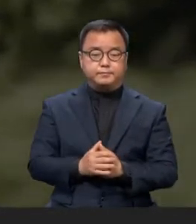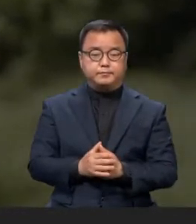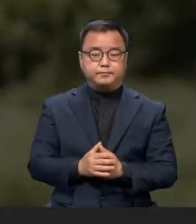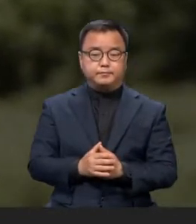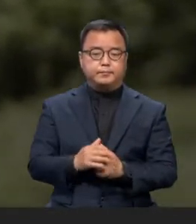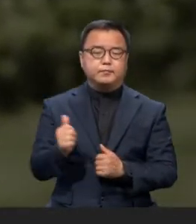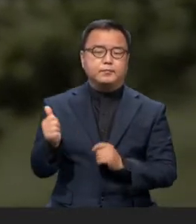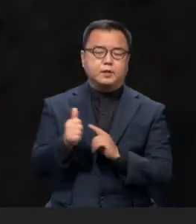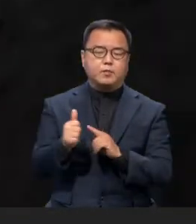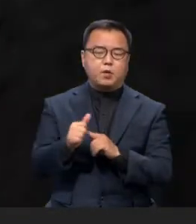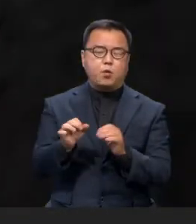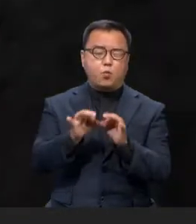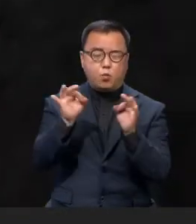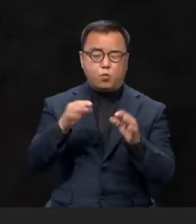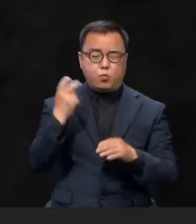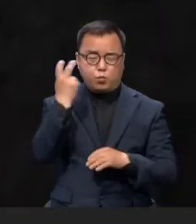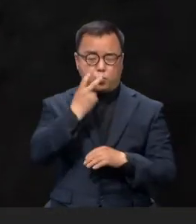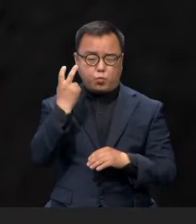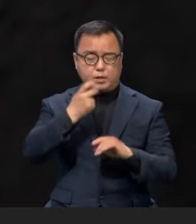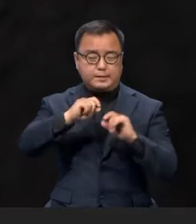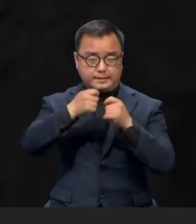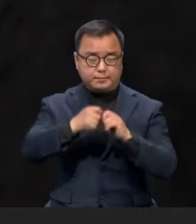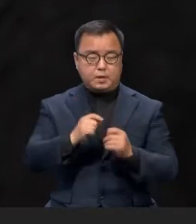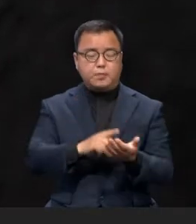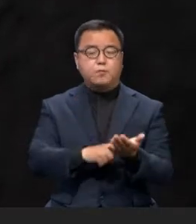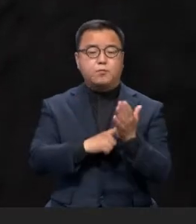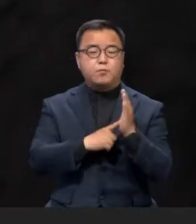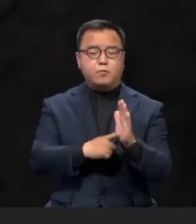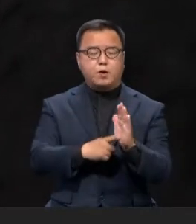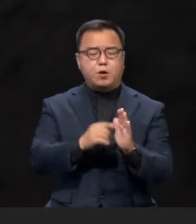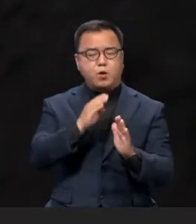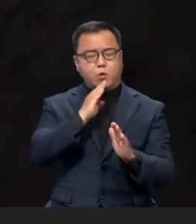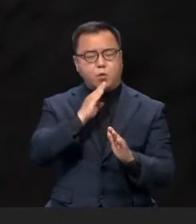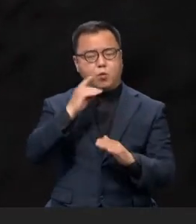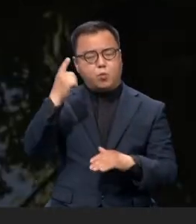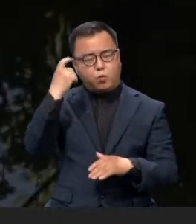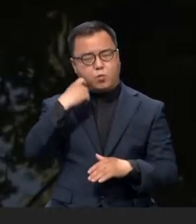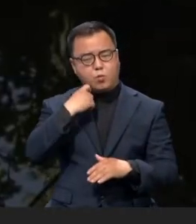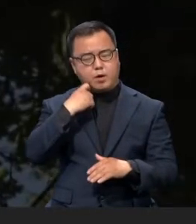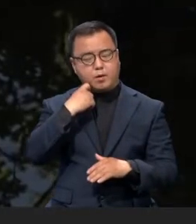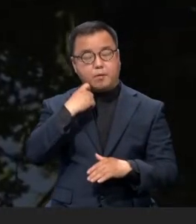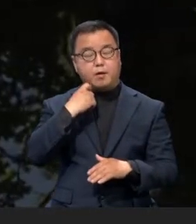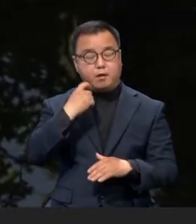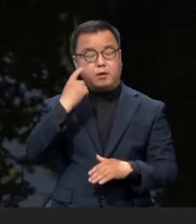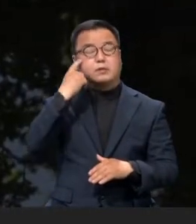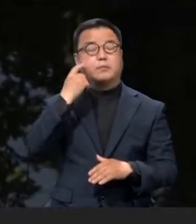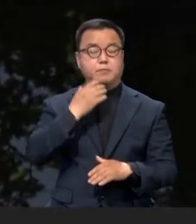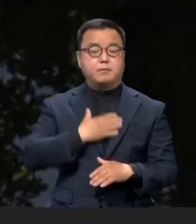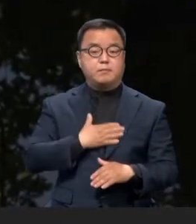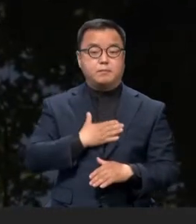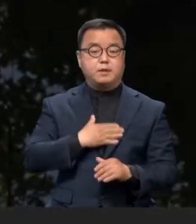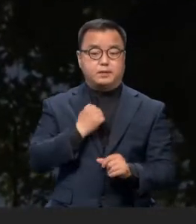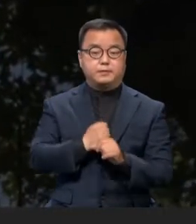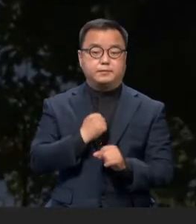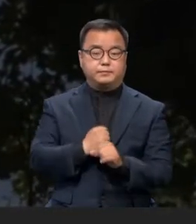맥커널티의 오랜 관찰이 만들어낸 섬세한 표현과 날카로운 감수성은 깊은 통찰을 줍니다.